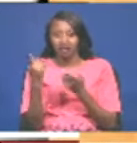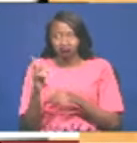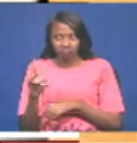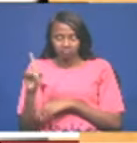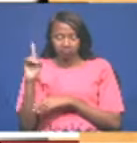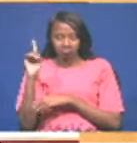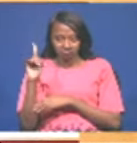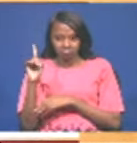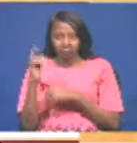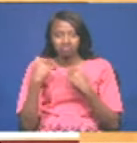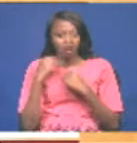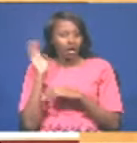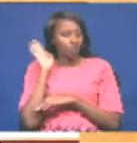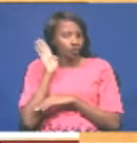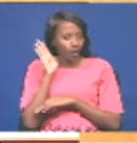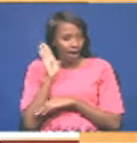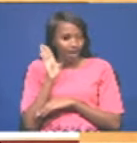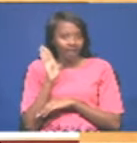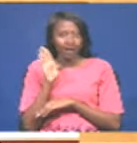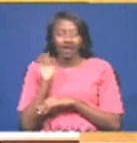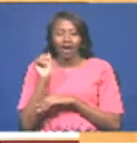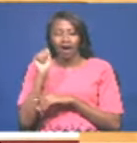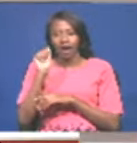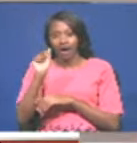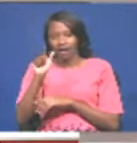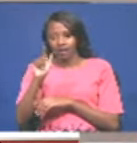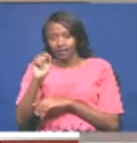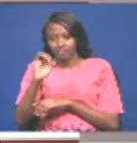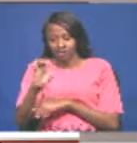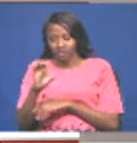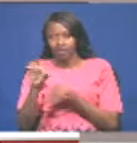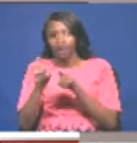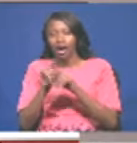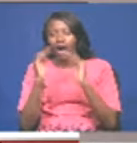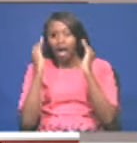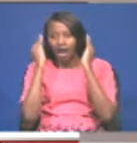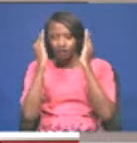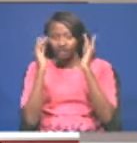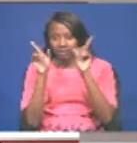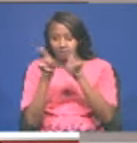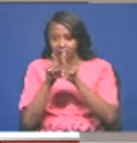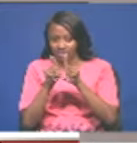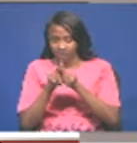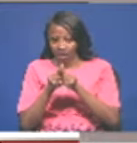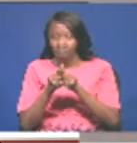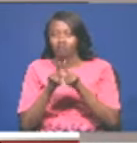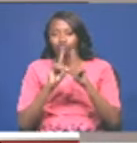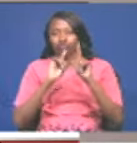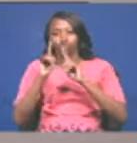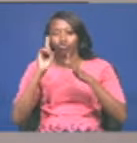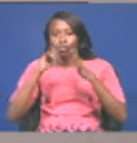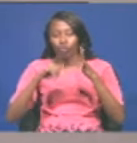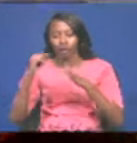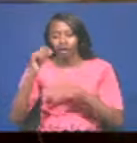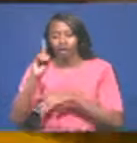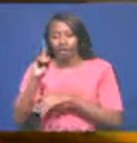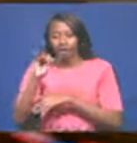Duale, Ali Swahome, Alfred Mutua na Kithure Kindiki. Nikiripotia Darubini, naitwa Gladys